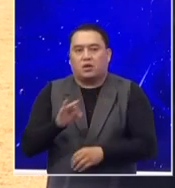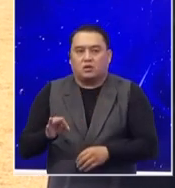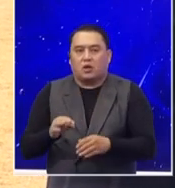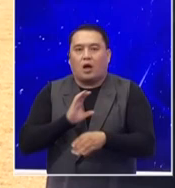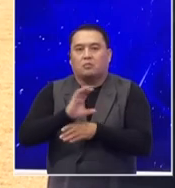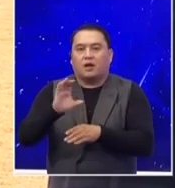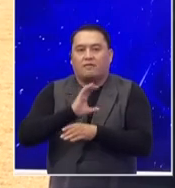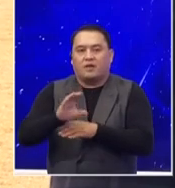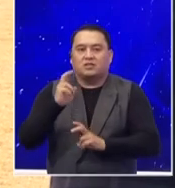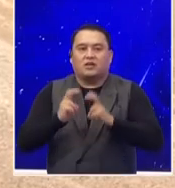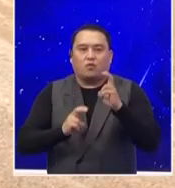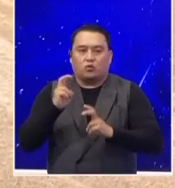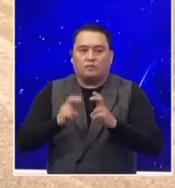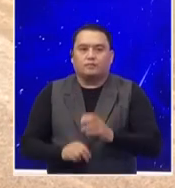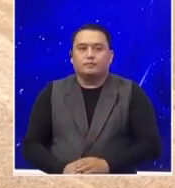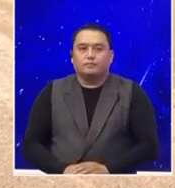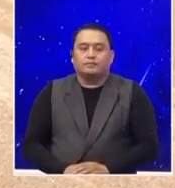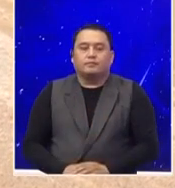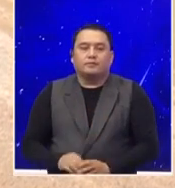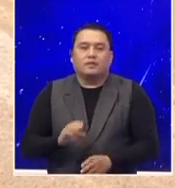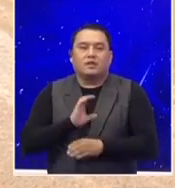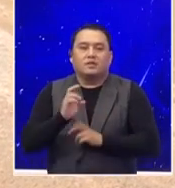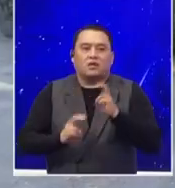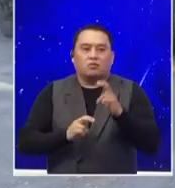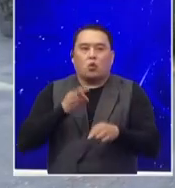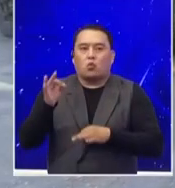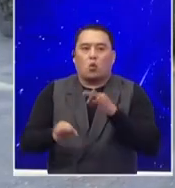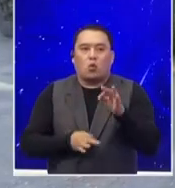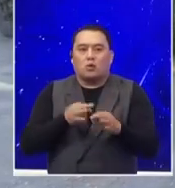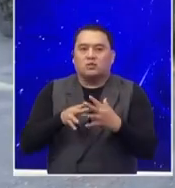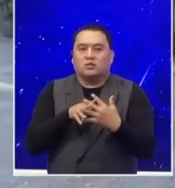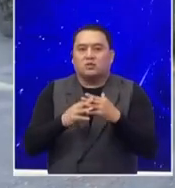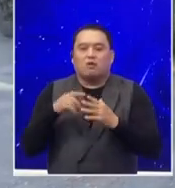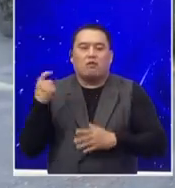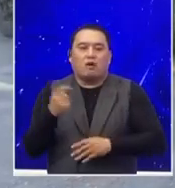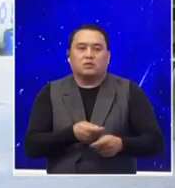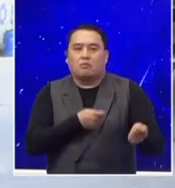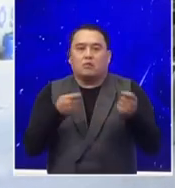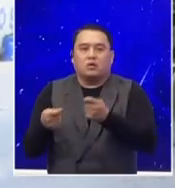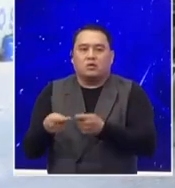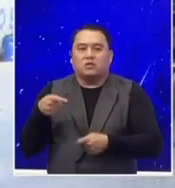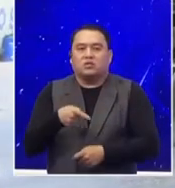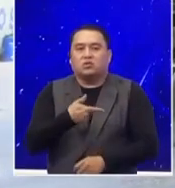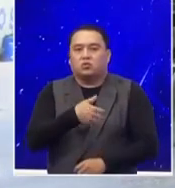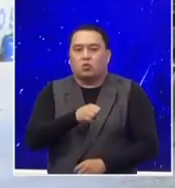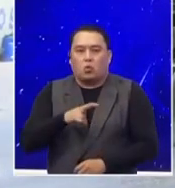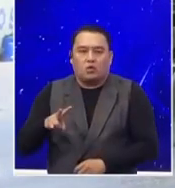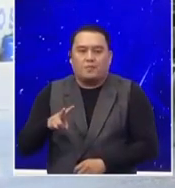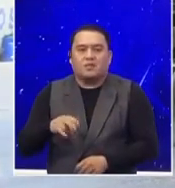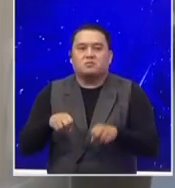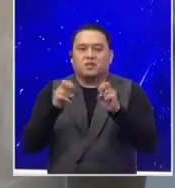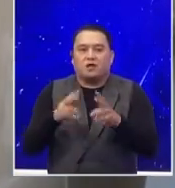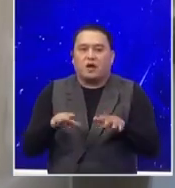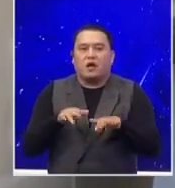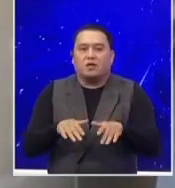чего отправляем ее на завод. На завод кукуруза прибывает круглосуточно. Крестьянские хозяйства в день привозят более 1000 тонн. Специальные компьютеры